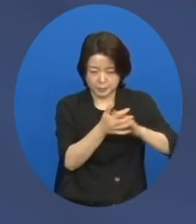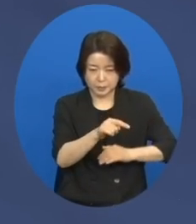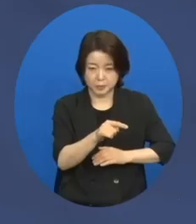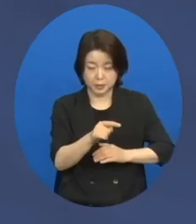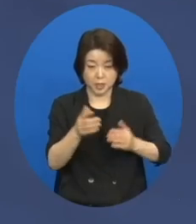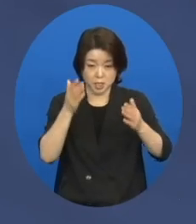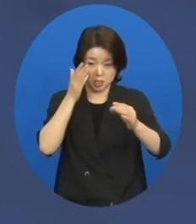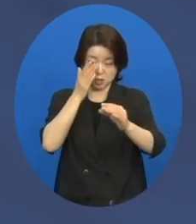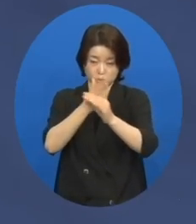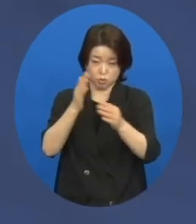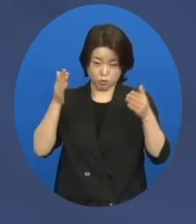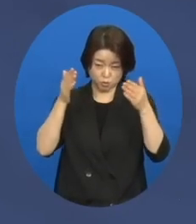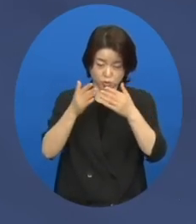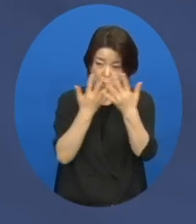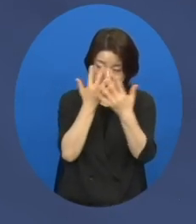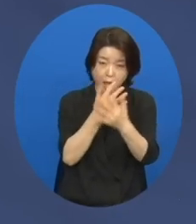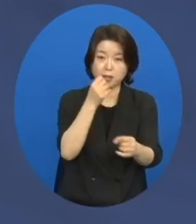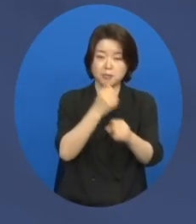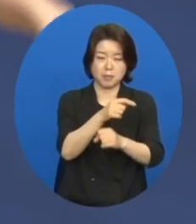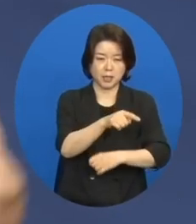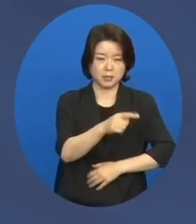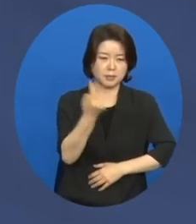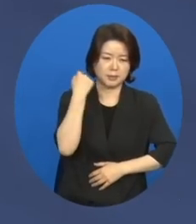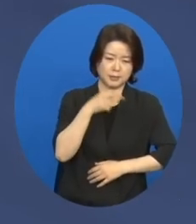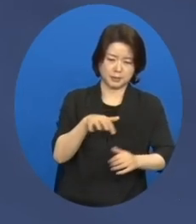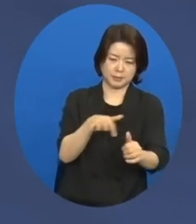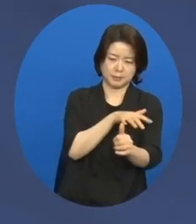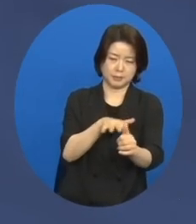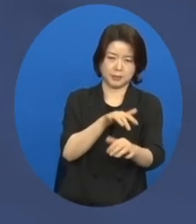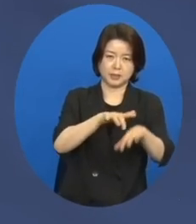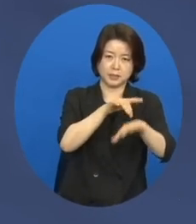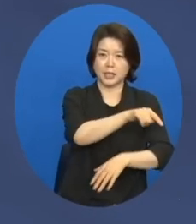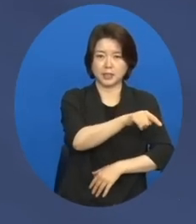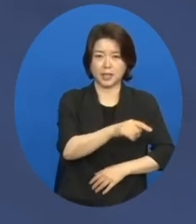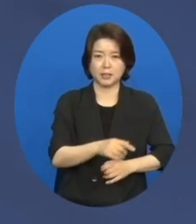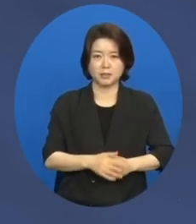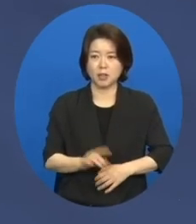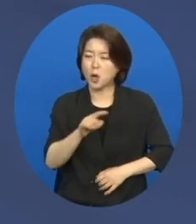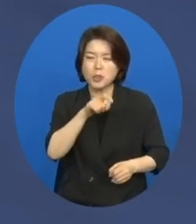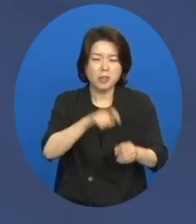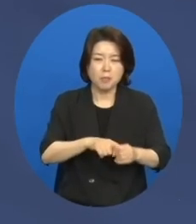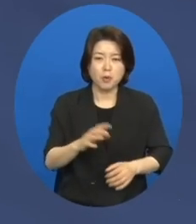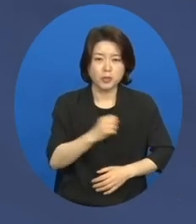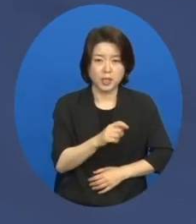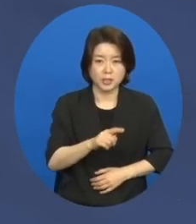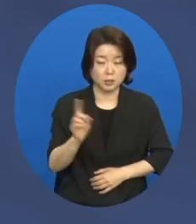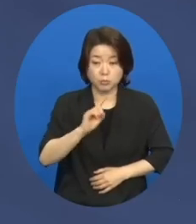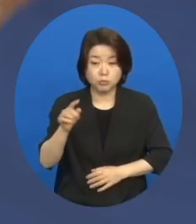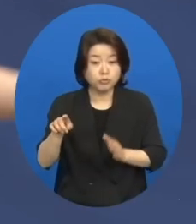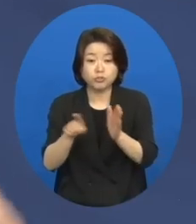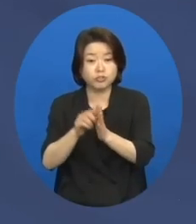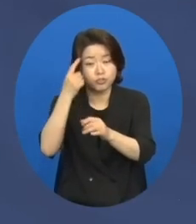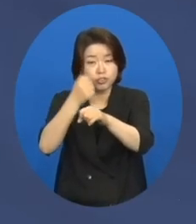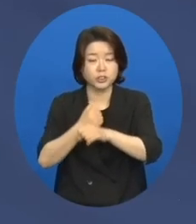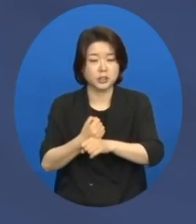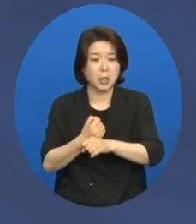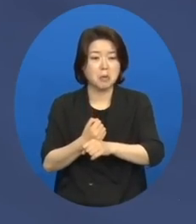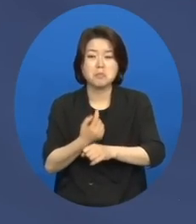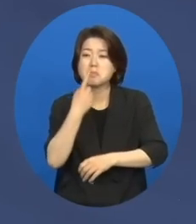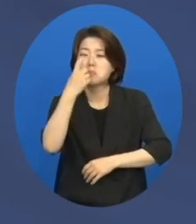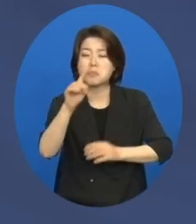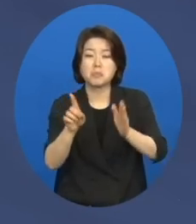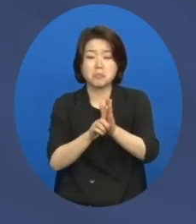건 이상한 악독한 배후의 사단짓이에요. 어떤 명분으로 하든 무슨 신학이라는 거창한 말을 가지고